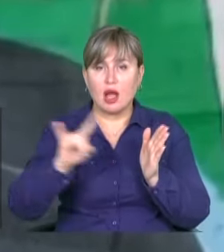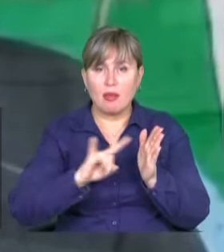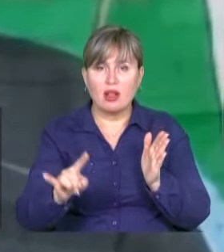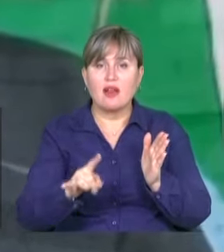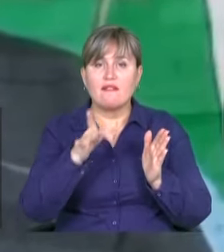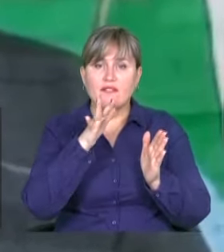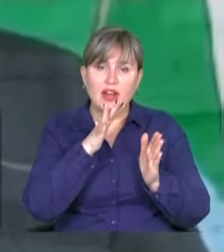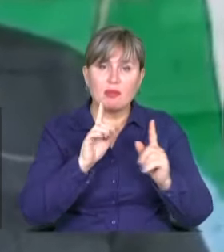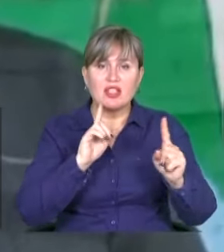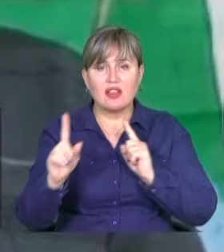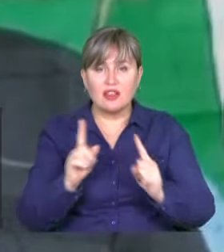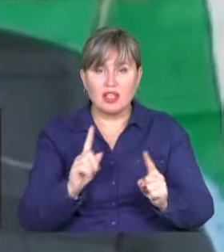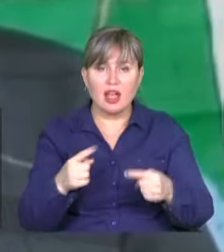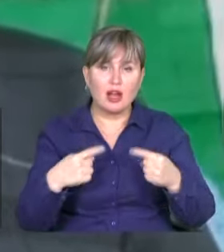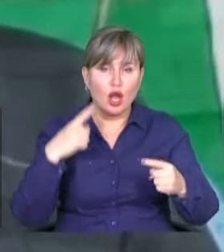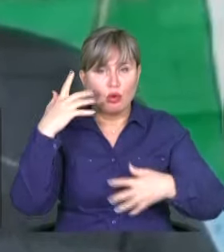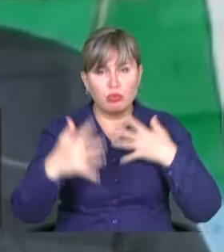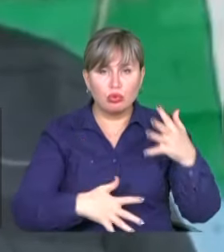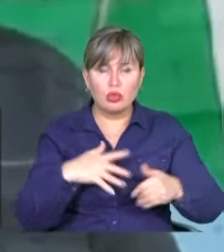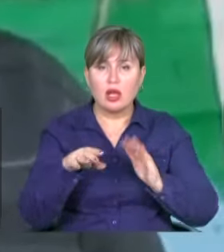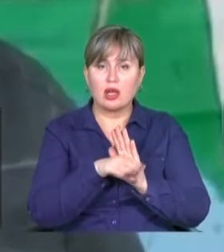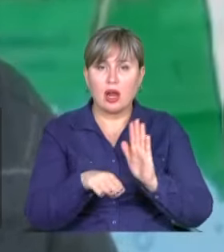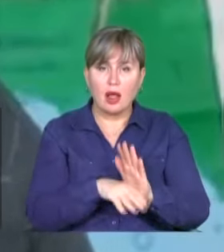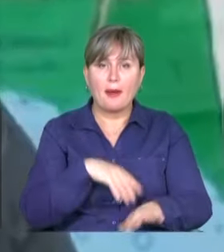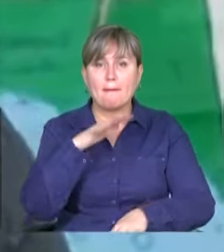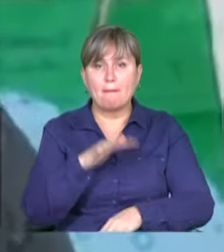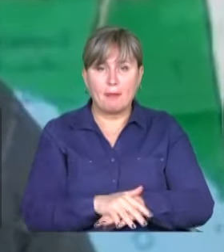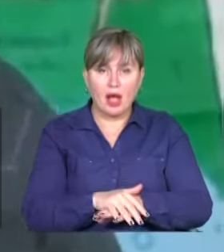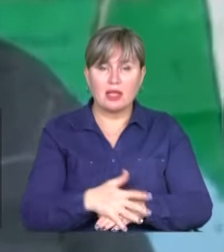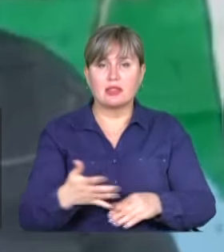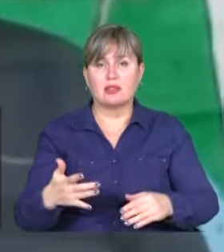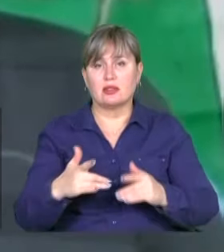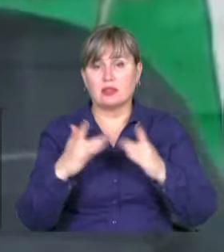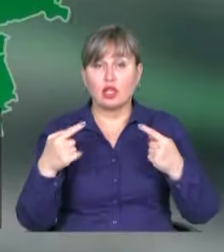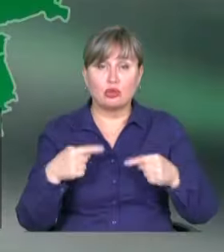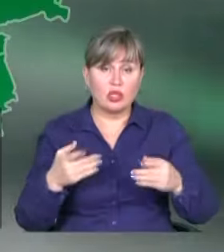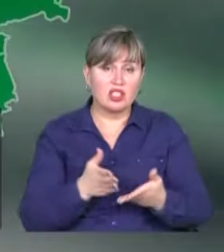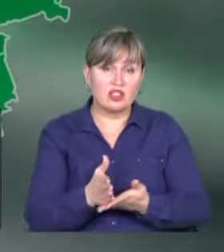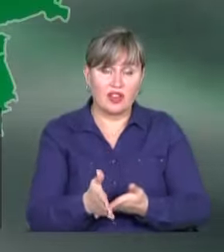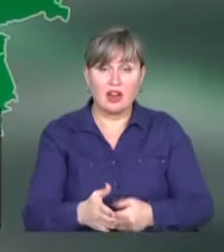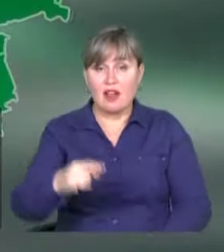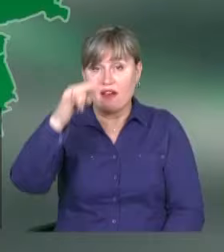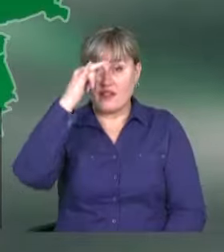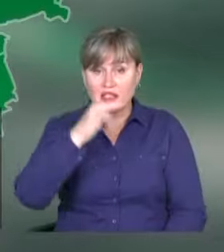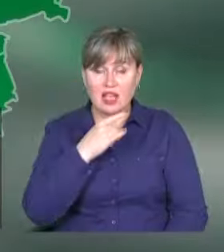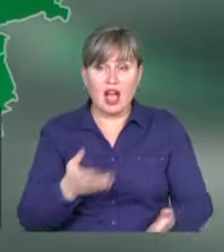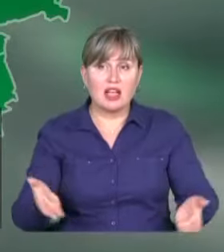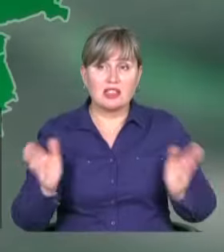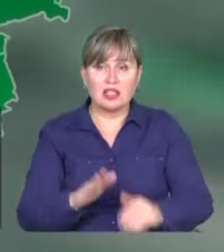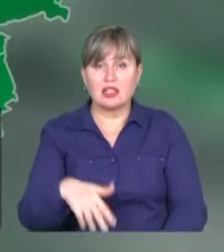времени совещаний, путаницы в графиках банковской сферы, логистики и других сферах. У казахстанцев осталось